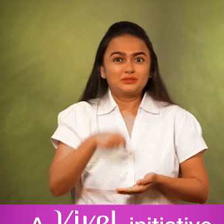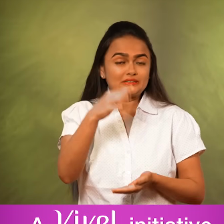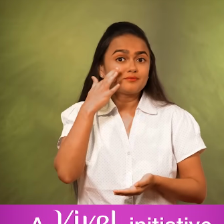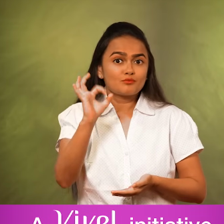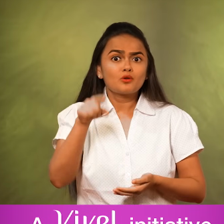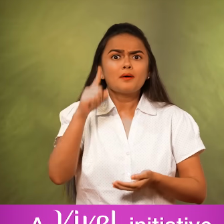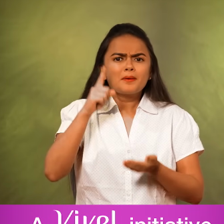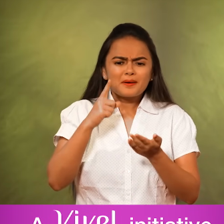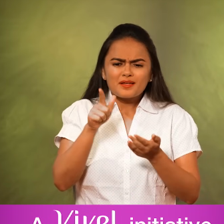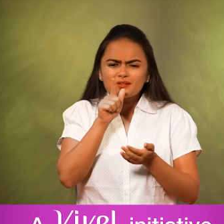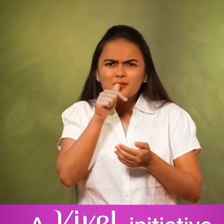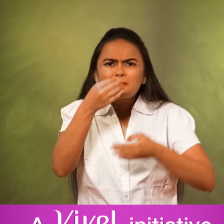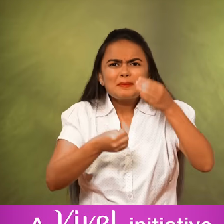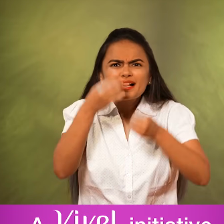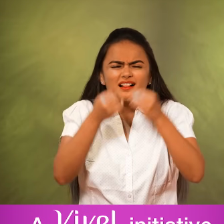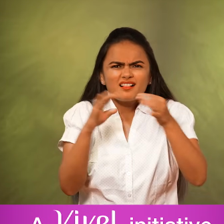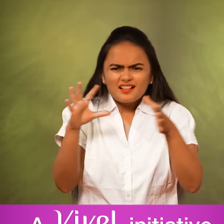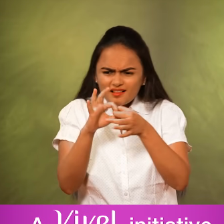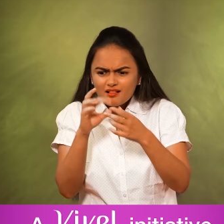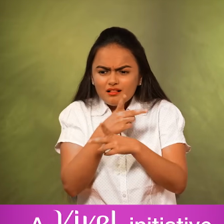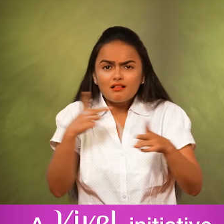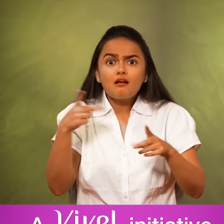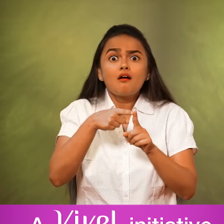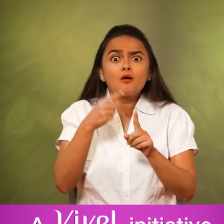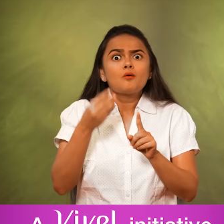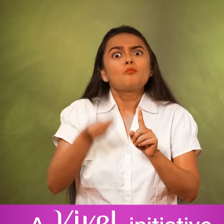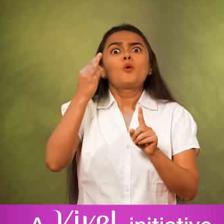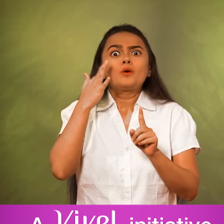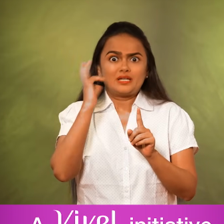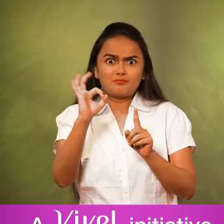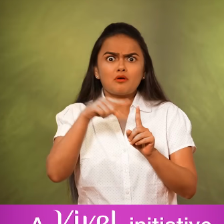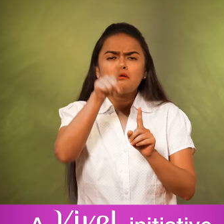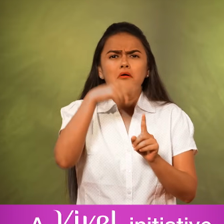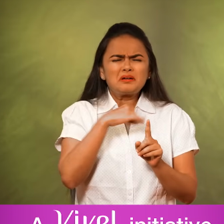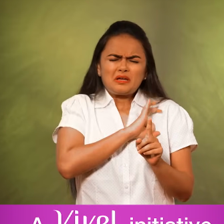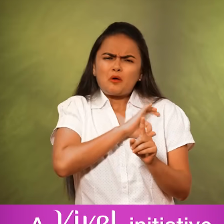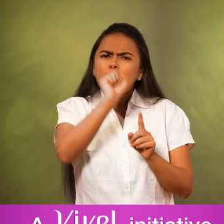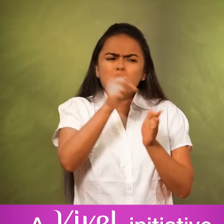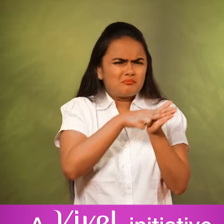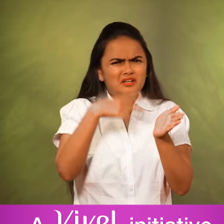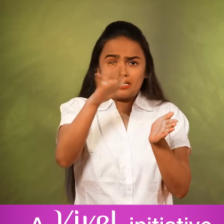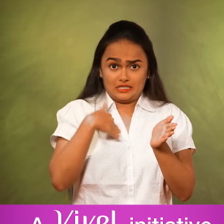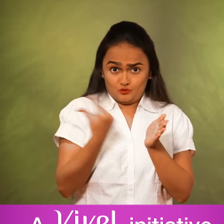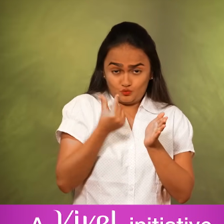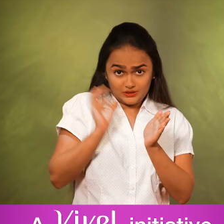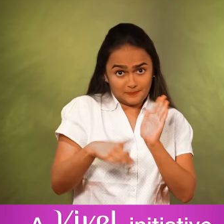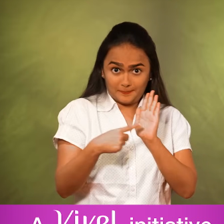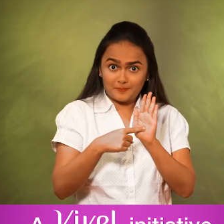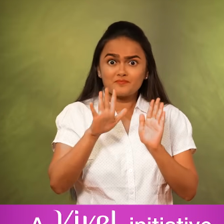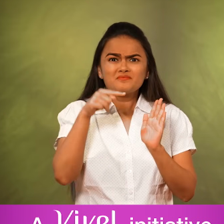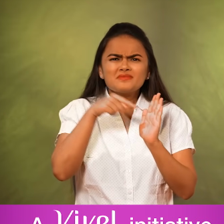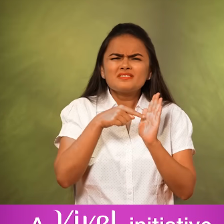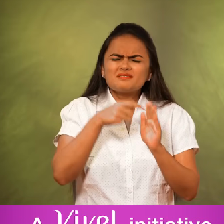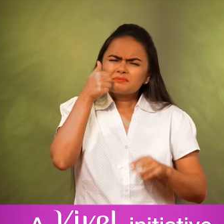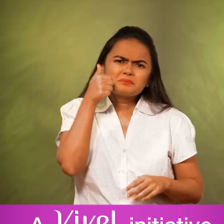है. So you understand using right products is so important. So I love using a milky toner. Now you can use any milky toner of your favorite